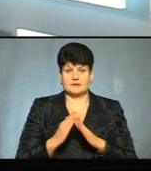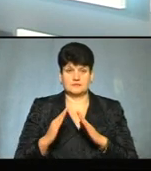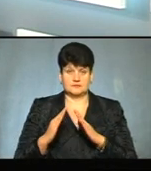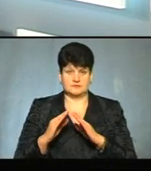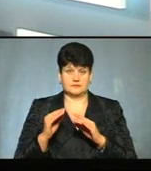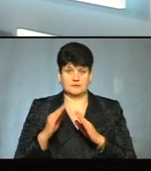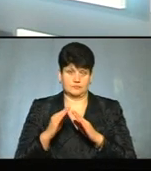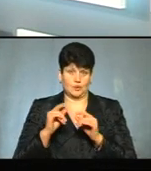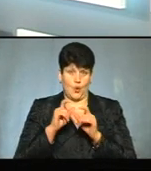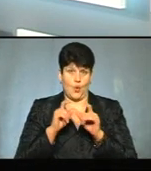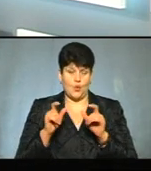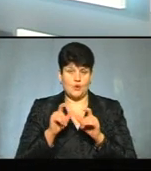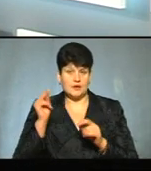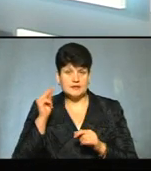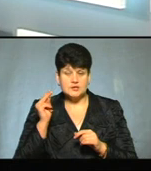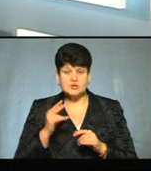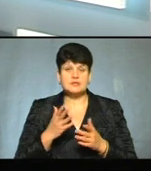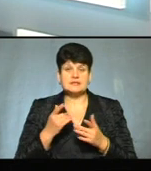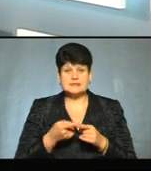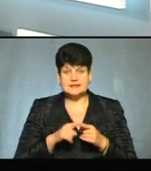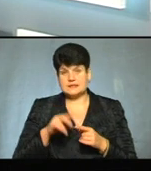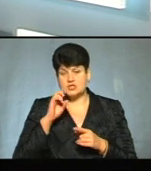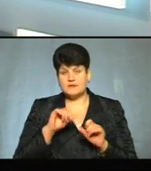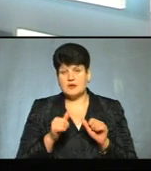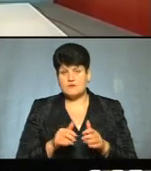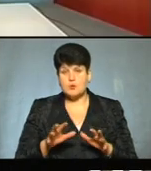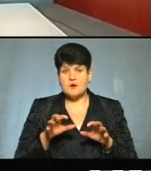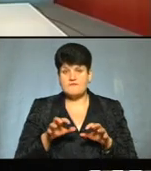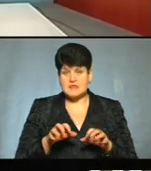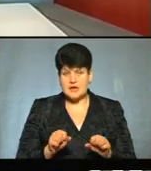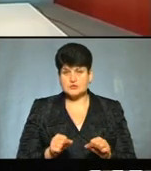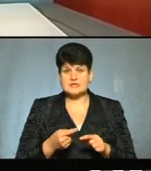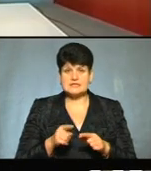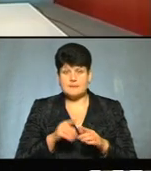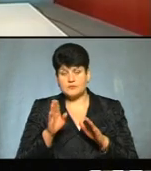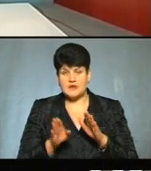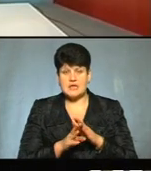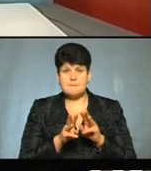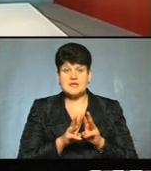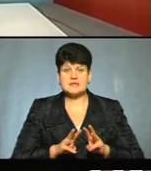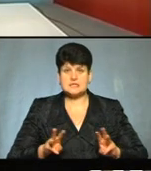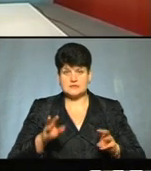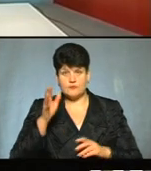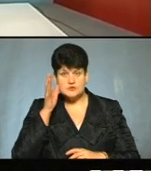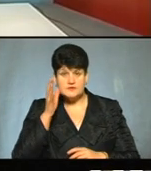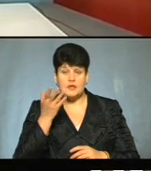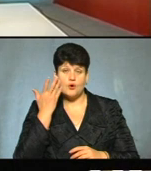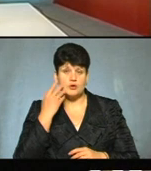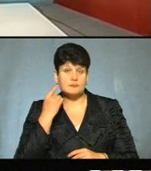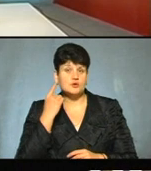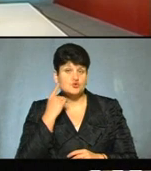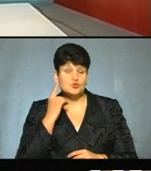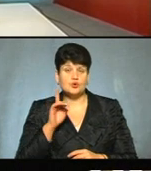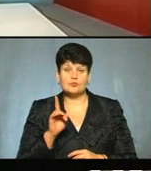дані навчальні заклади, також знаходяться в державній формі власності, саме в підпорядкуванні Міністерства освіти. Тобто, коли